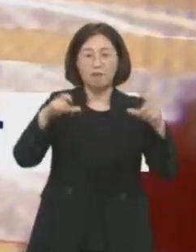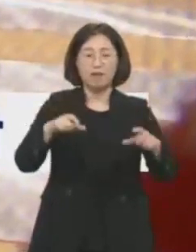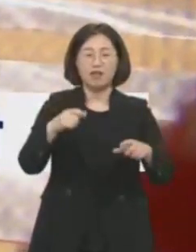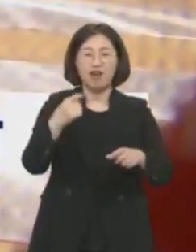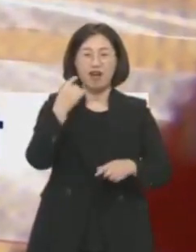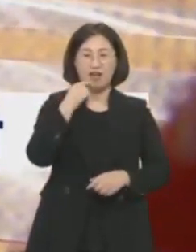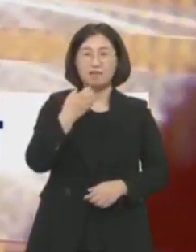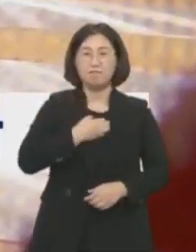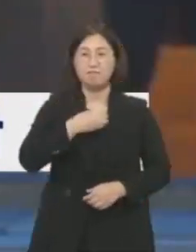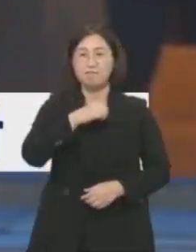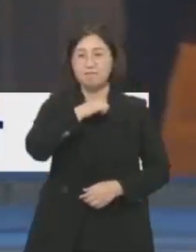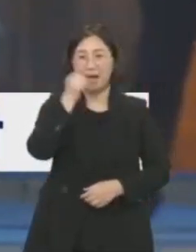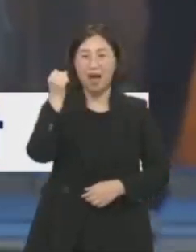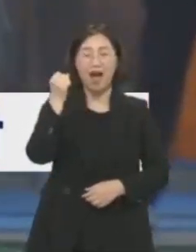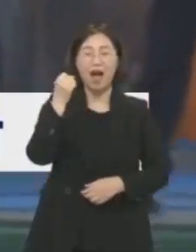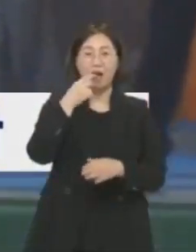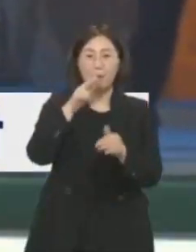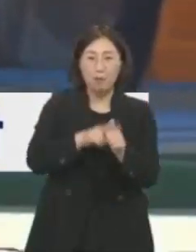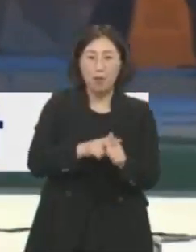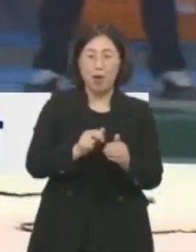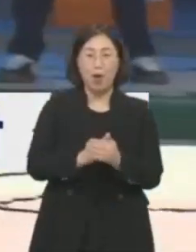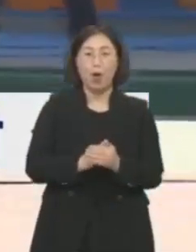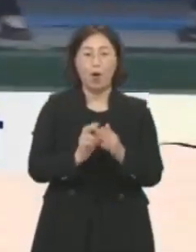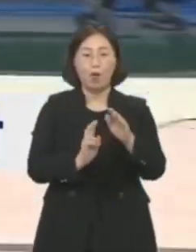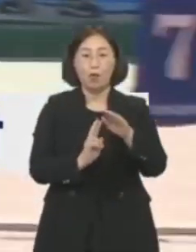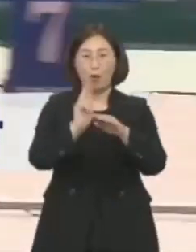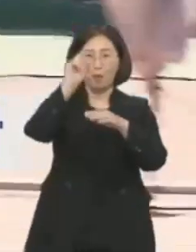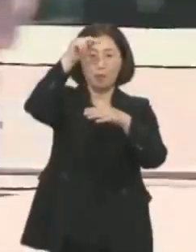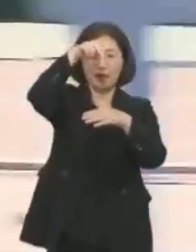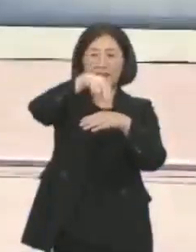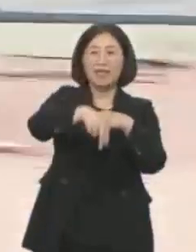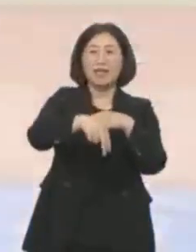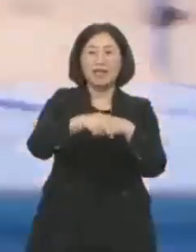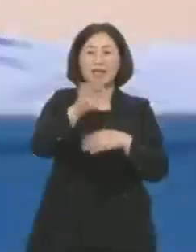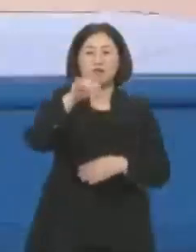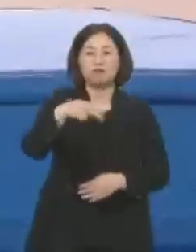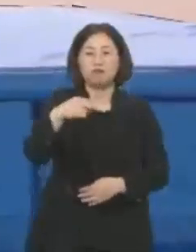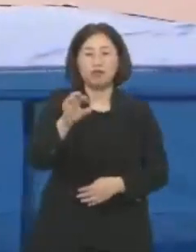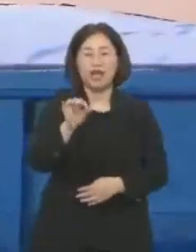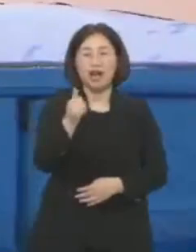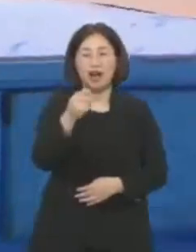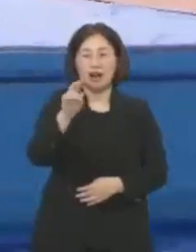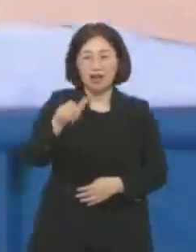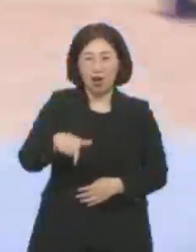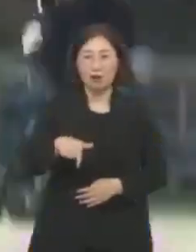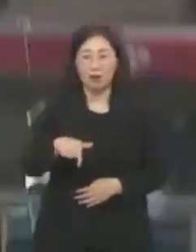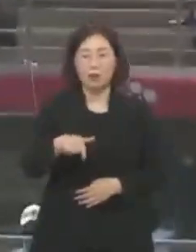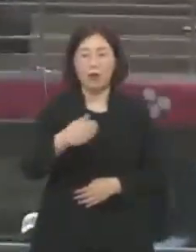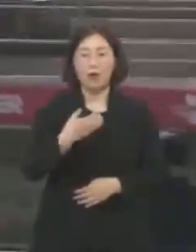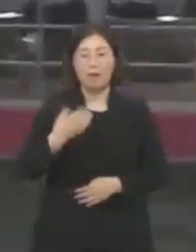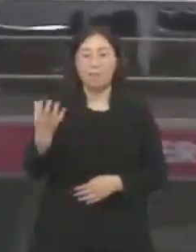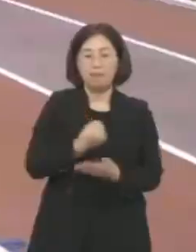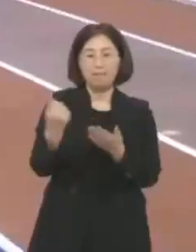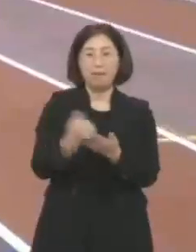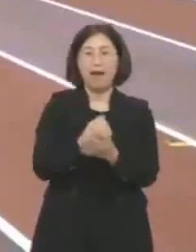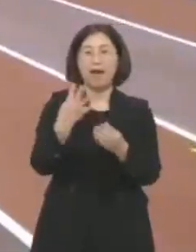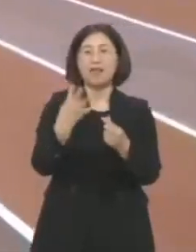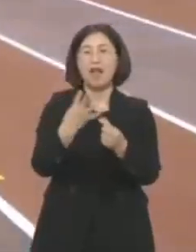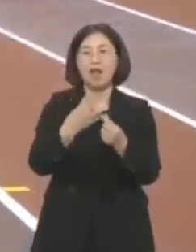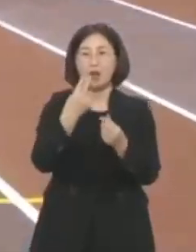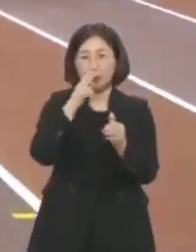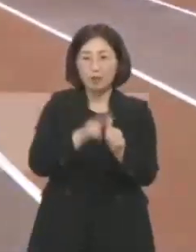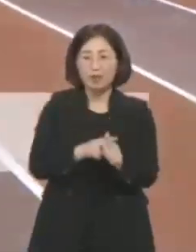나서고 대전 출신인 높이뛰기 국가대표 우상혁도 전국체전 4연패에 도전합니다. 역대 최대